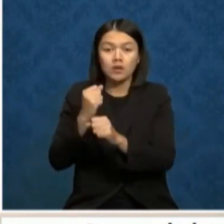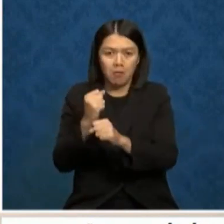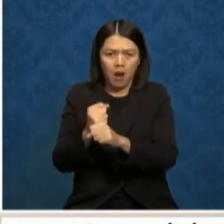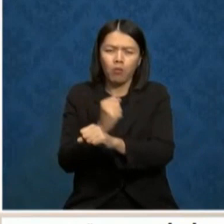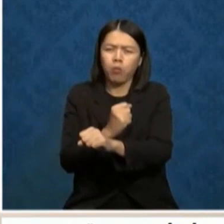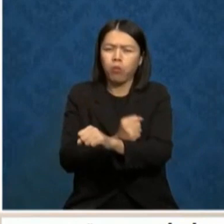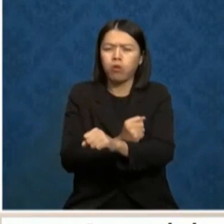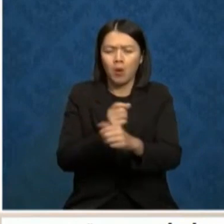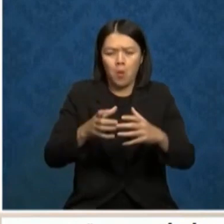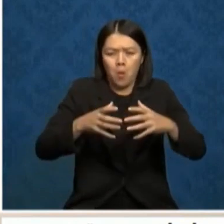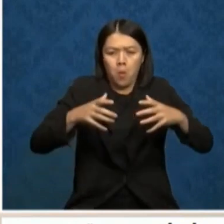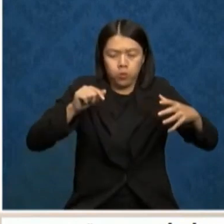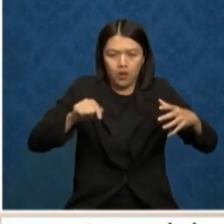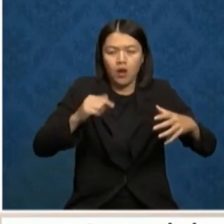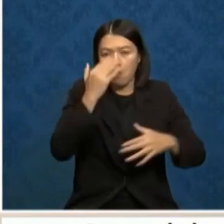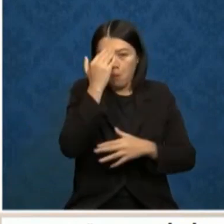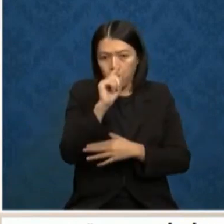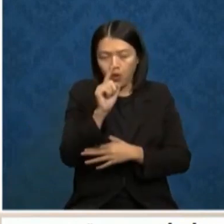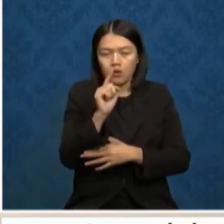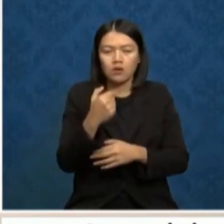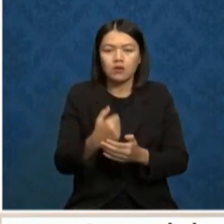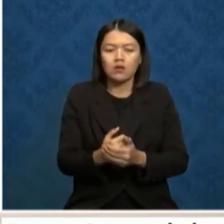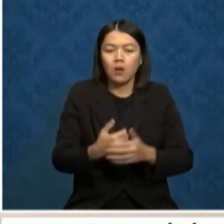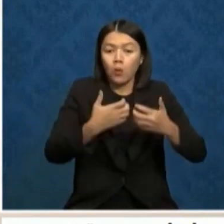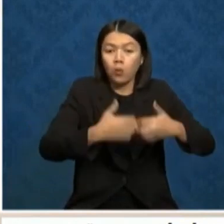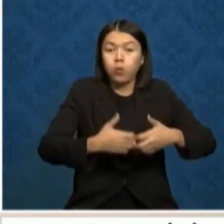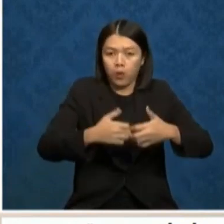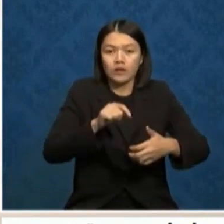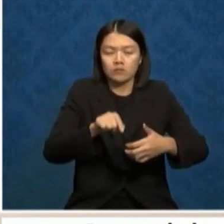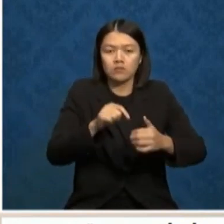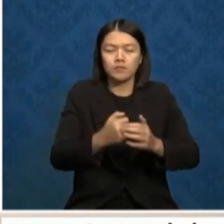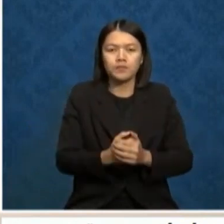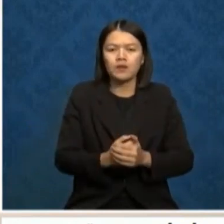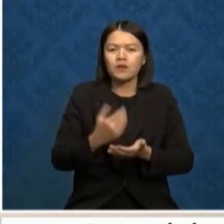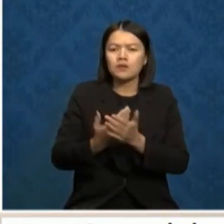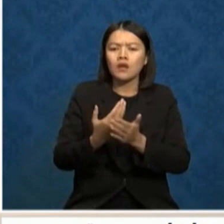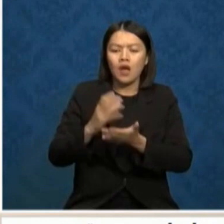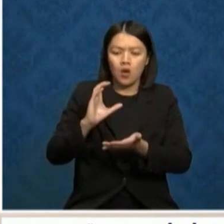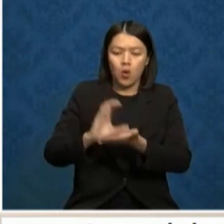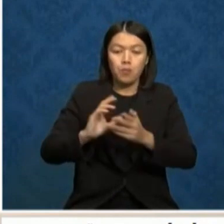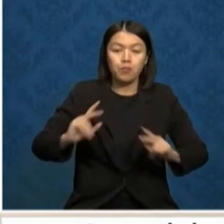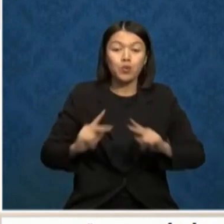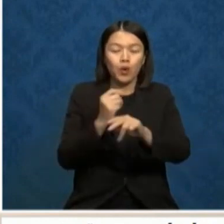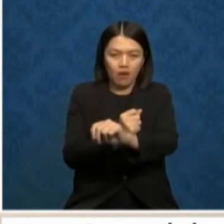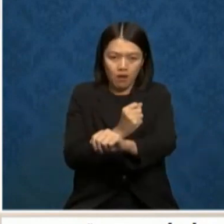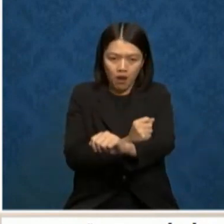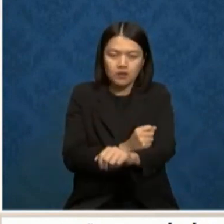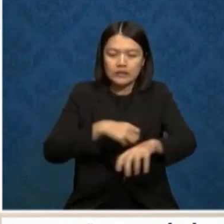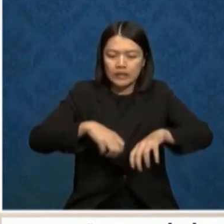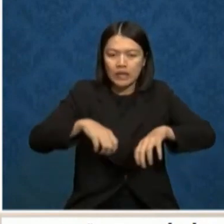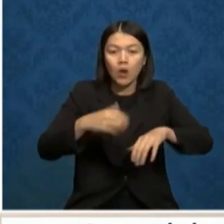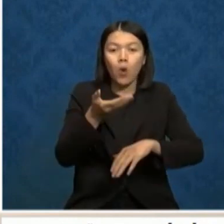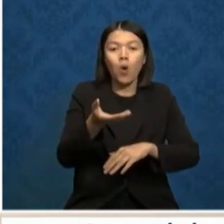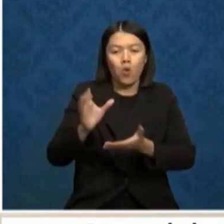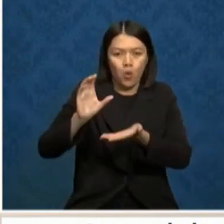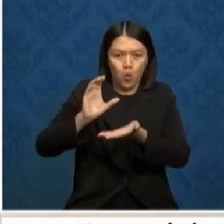วนมากโดยเฉพาะรองรับในภาคอุตสาหกรรมนะคะซึ่งงบประมาณที่กระทรวงแรงงานเนี่ยจัดการของงบประ